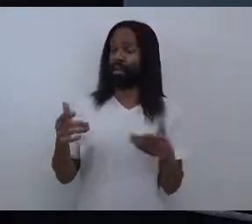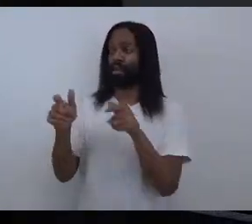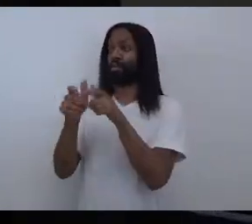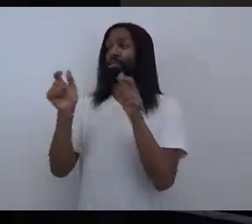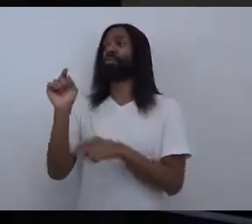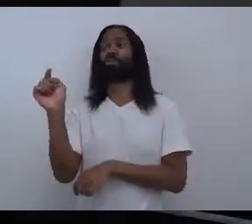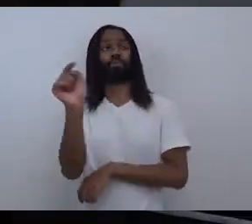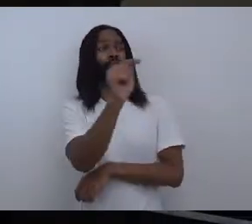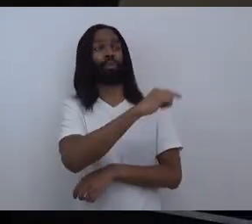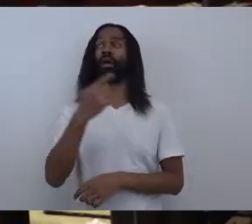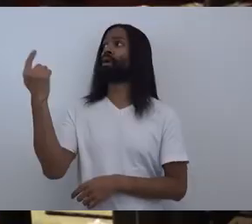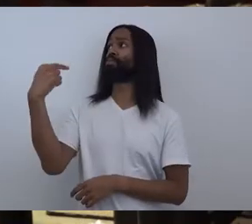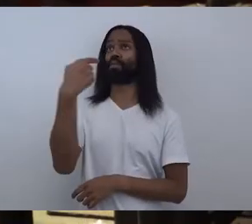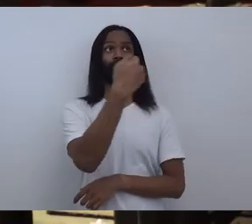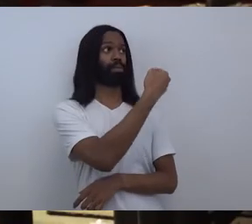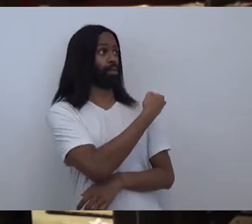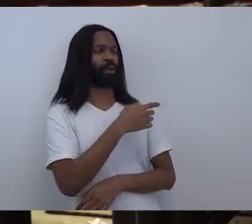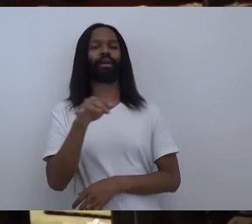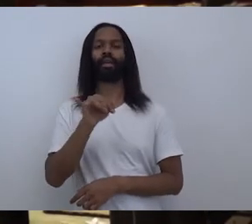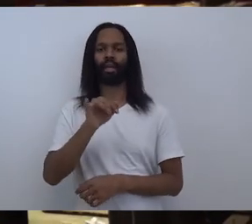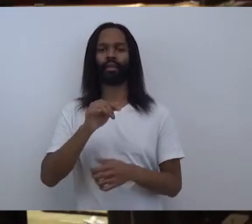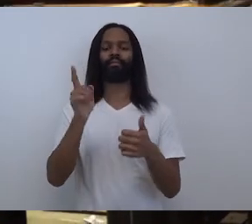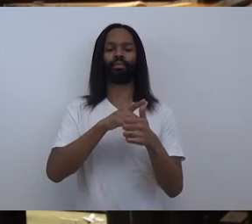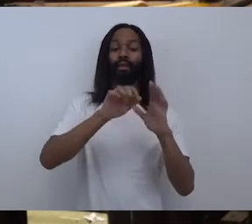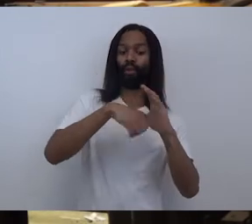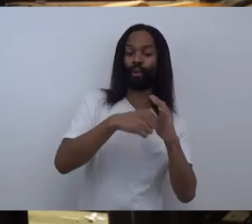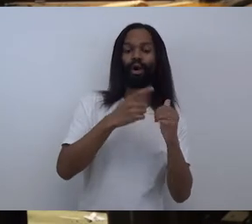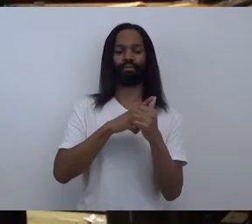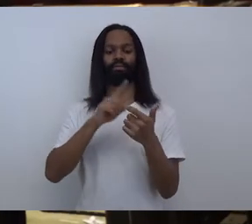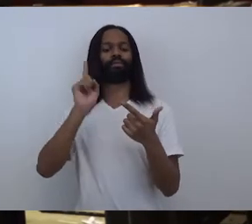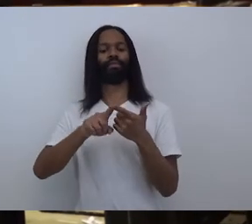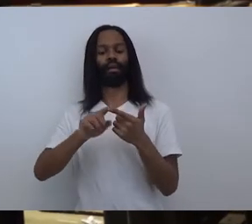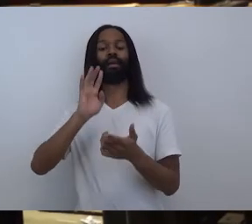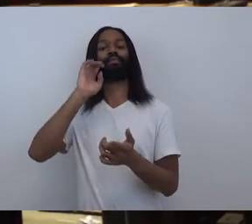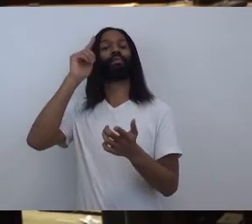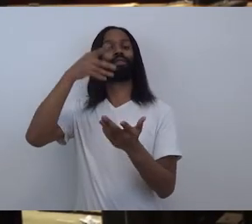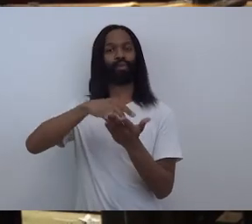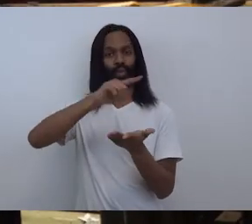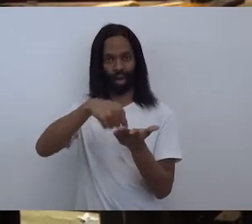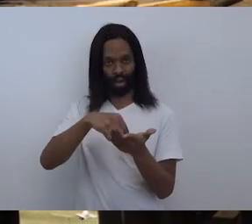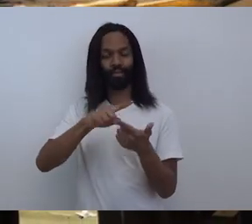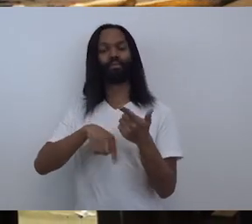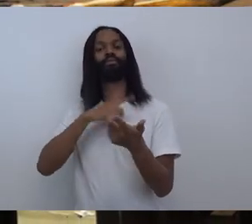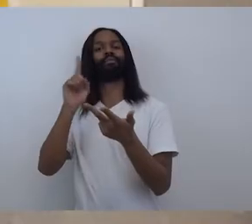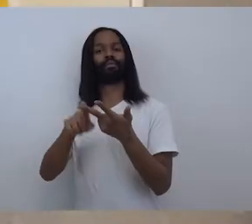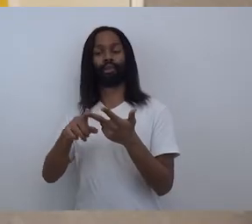Passons donc par les prescripteurs qui sont traditionnellement Pôle emploi, mission locale et Cap